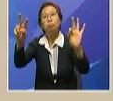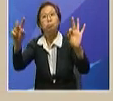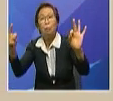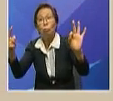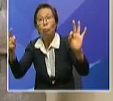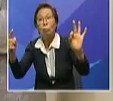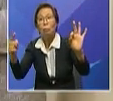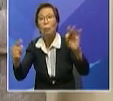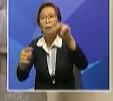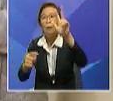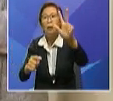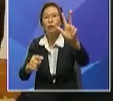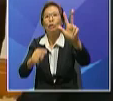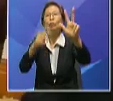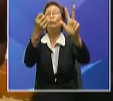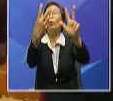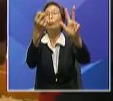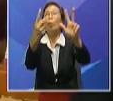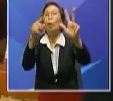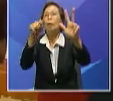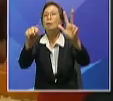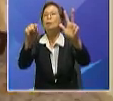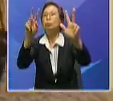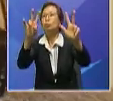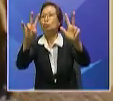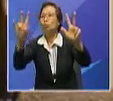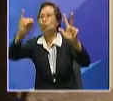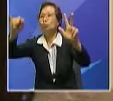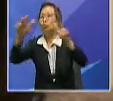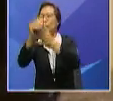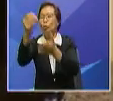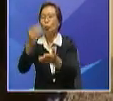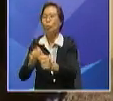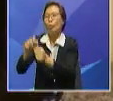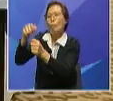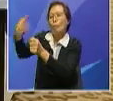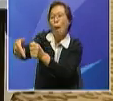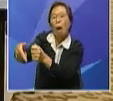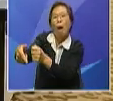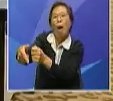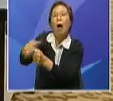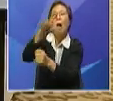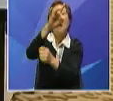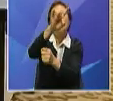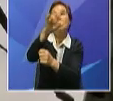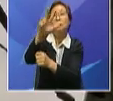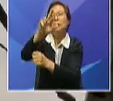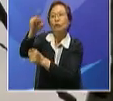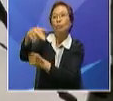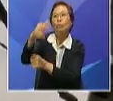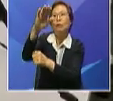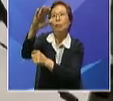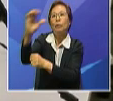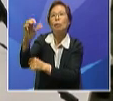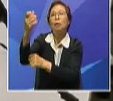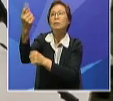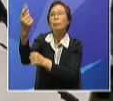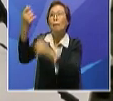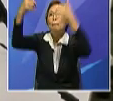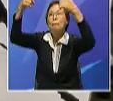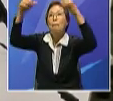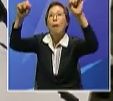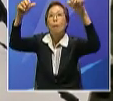satu 312 perempuan 77 juta dingin dibayar kepada 83511